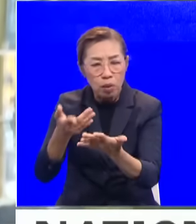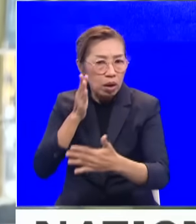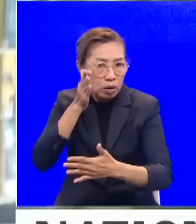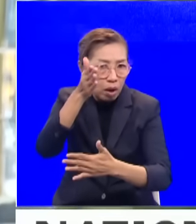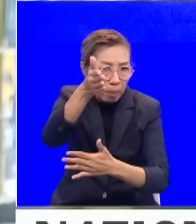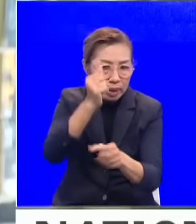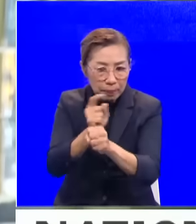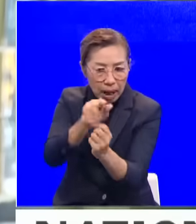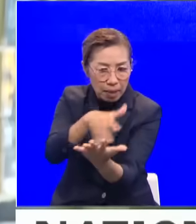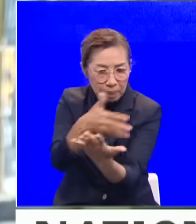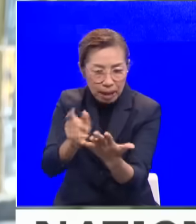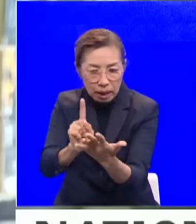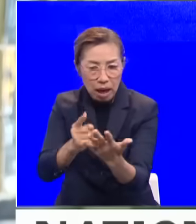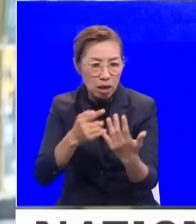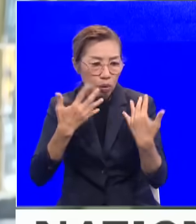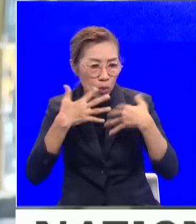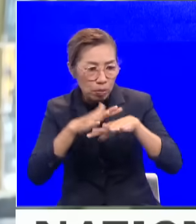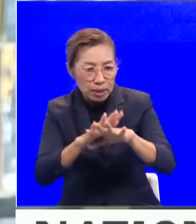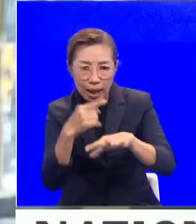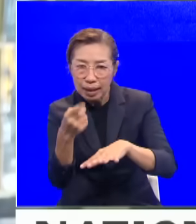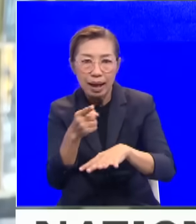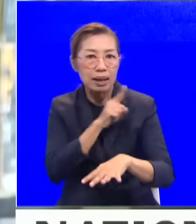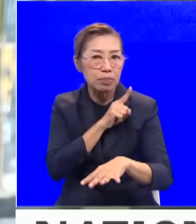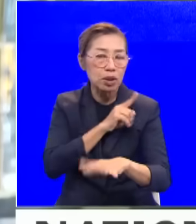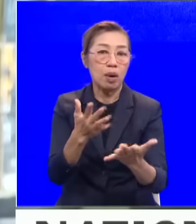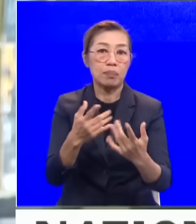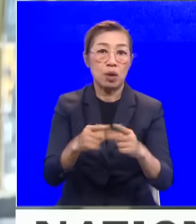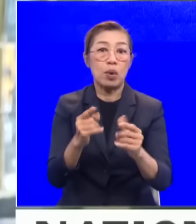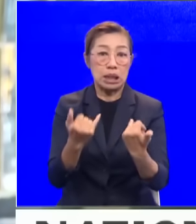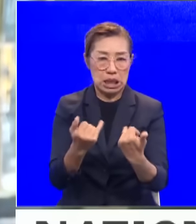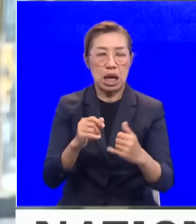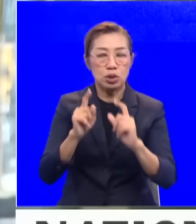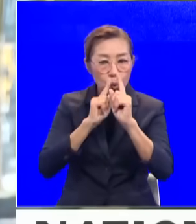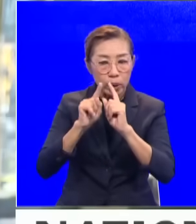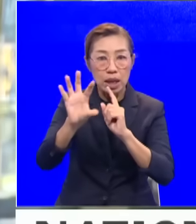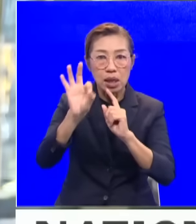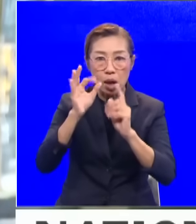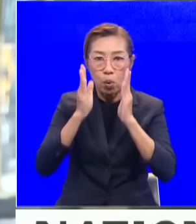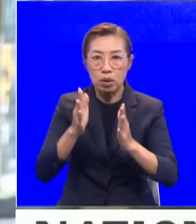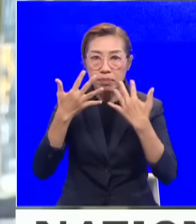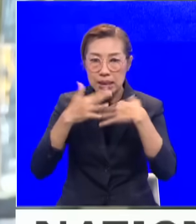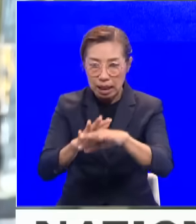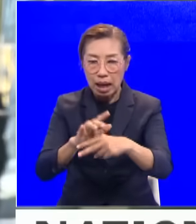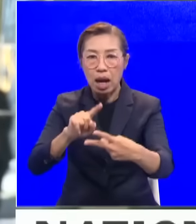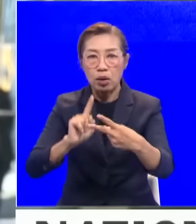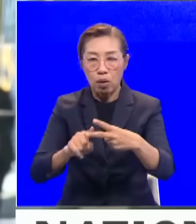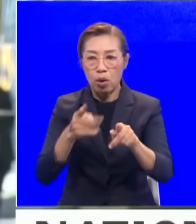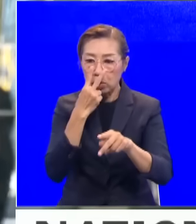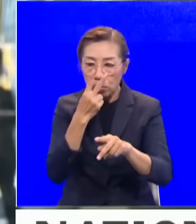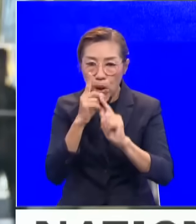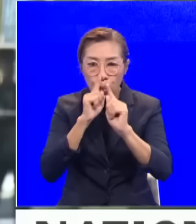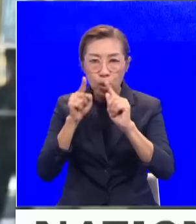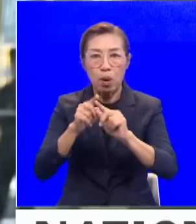หาคนประสานงานโดยตรงวันนี้จะเป็นการเลือกผู้ประสานงานและคุยปัญหาต่างๆที่ต้องทำร่วมกันเพราะตอนนี้ผู้น